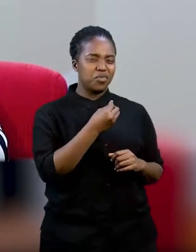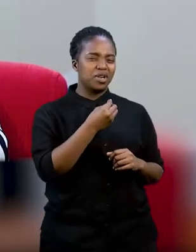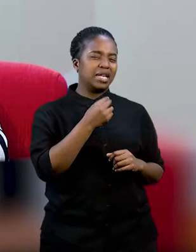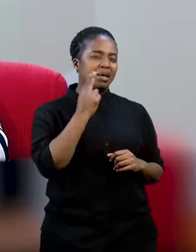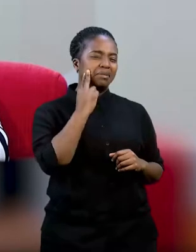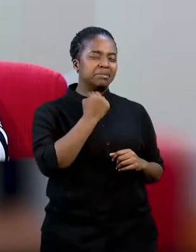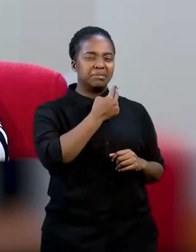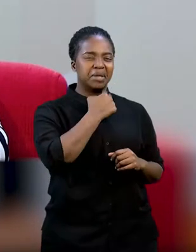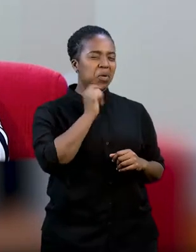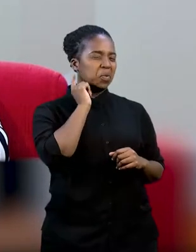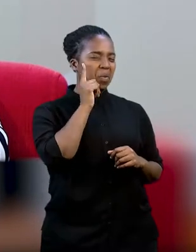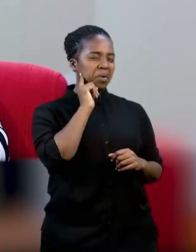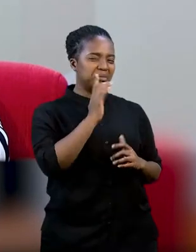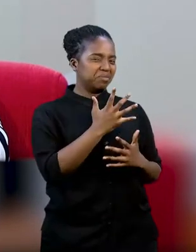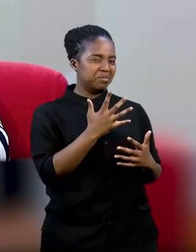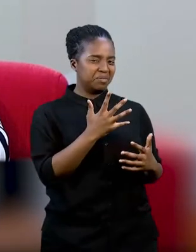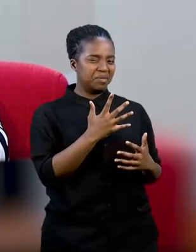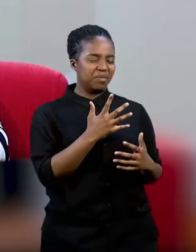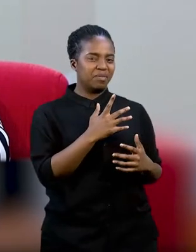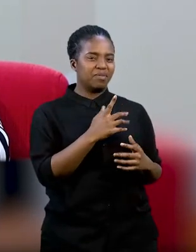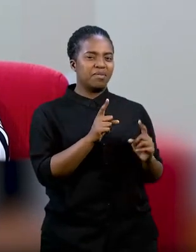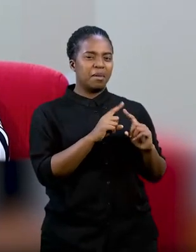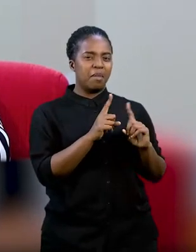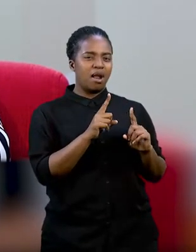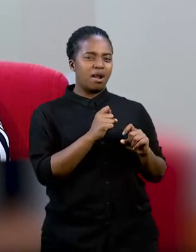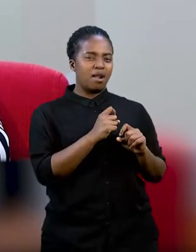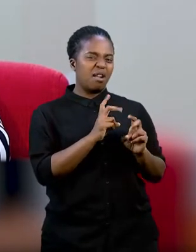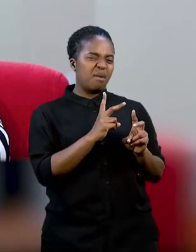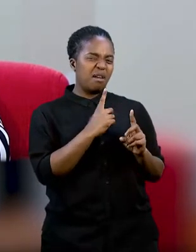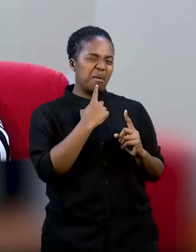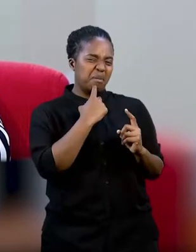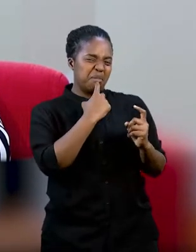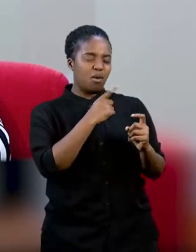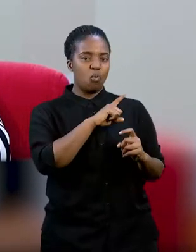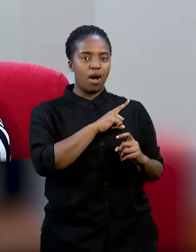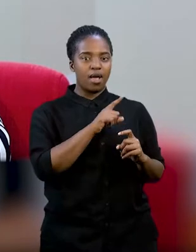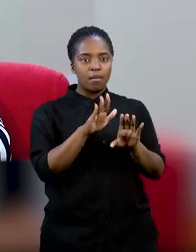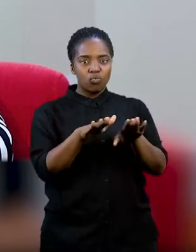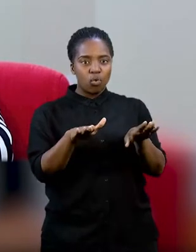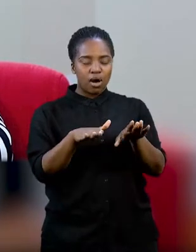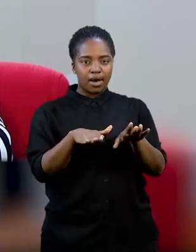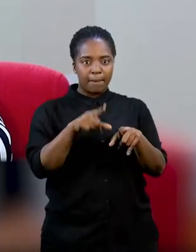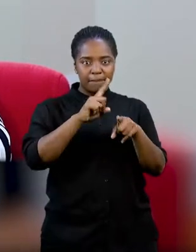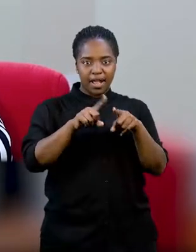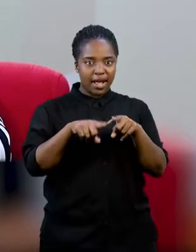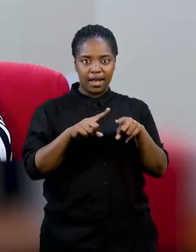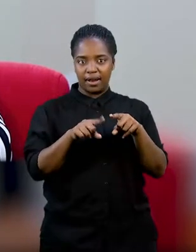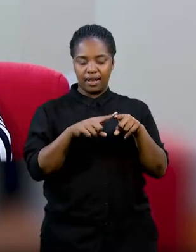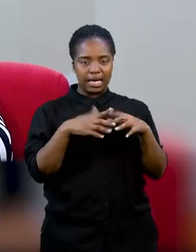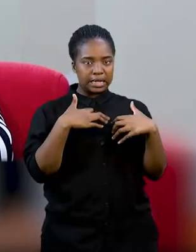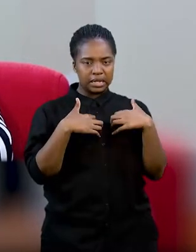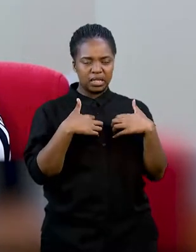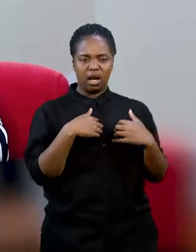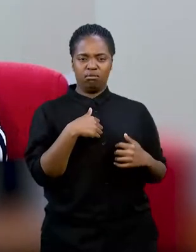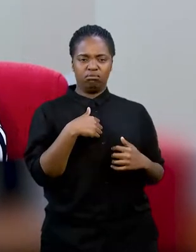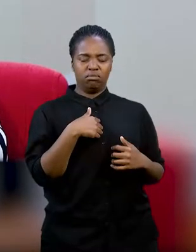haholo. O ne o re yena tsa mathomo na na le complain. Go complain ga ke re ga a dlala le bana ba bangwe a ntse a gola a dlala